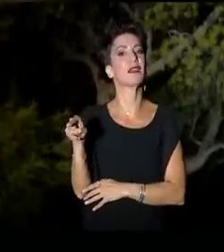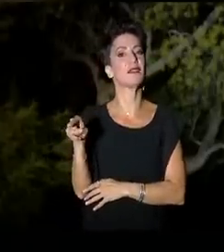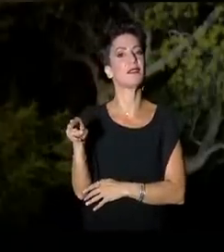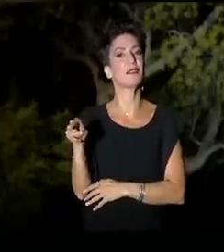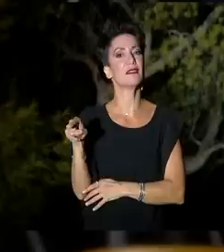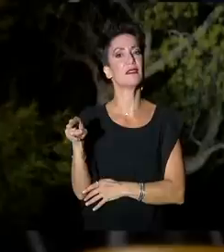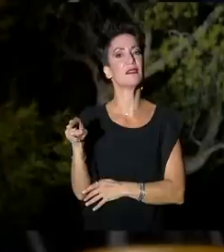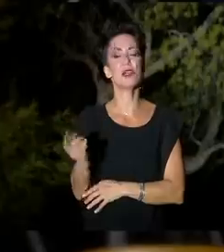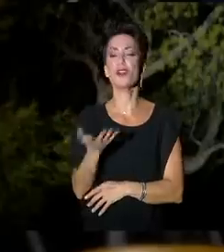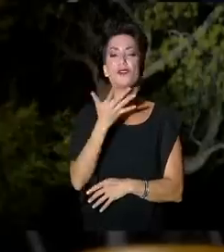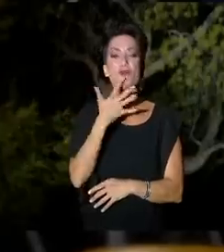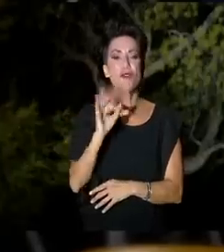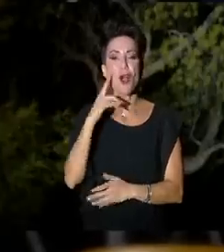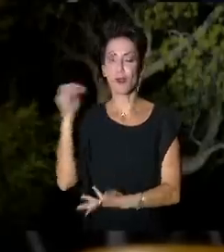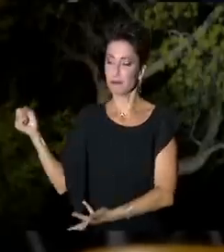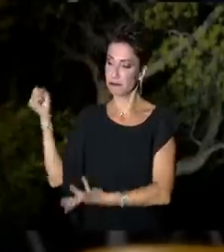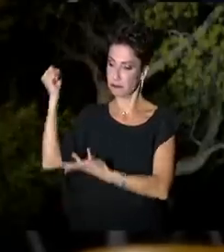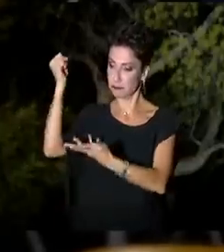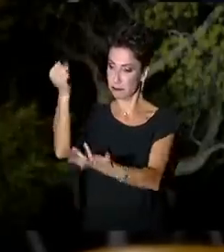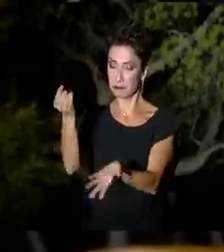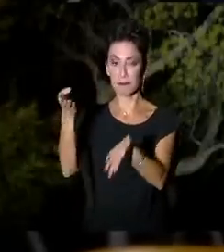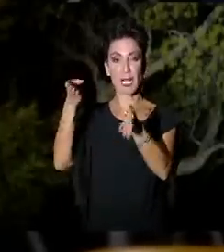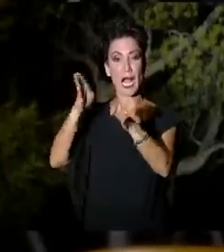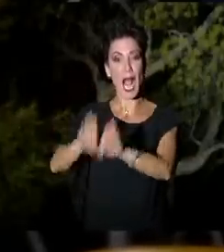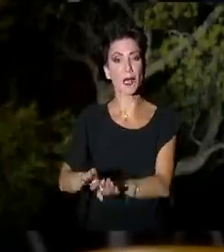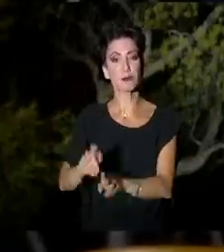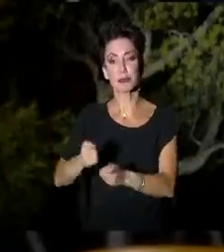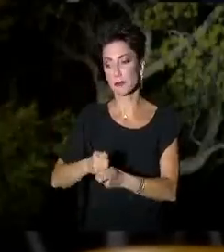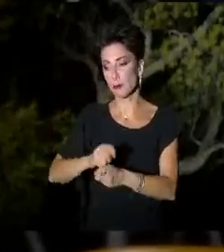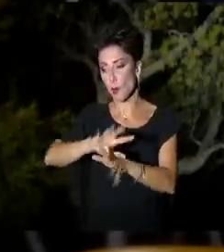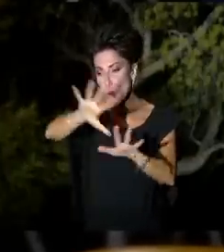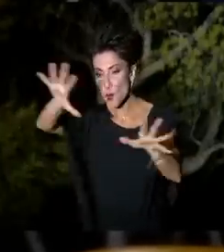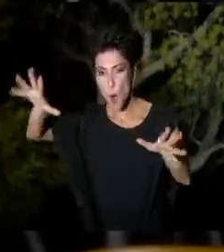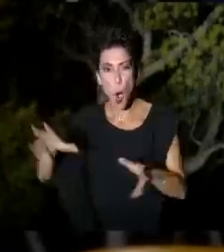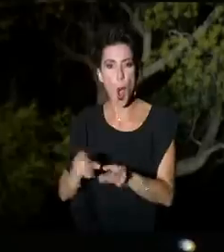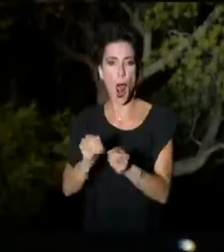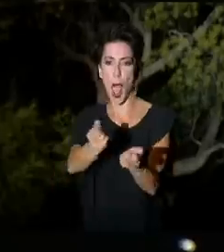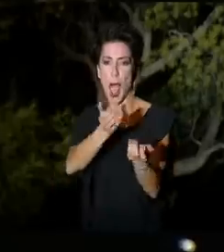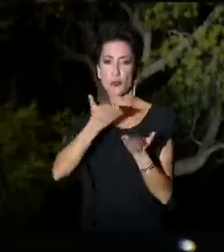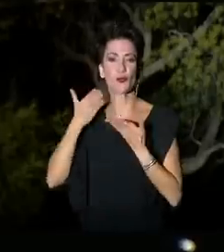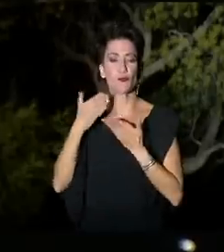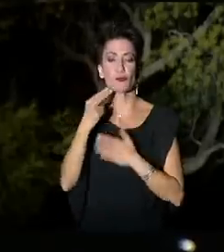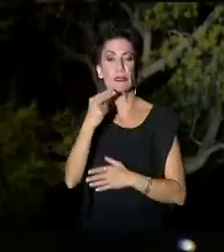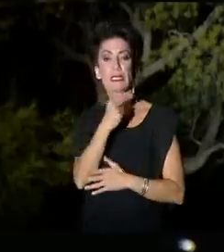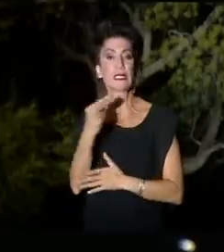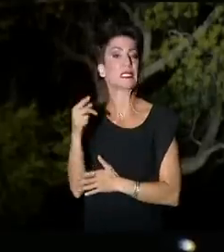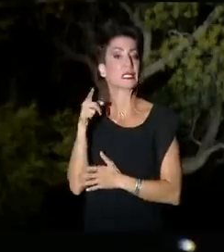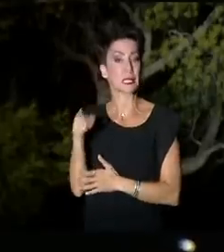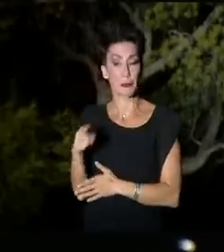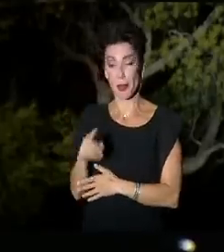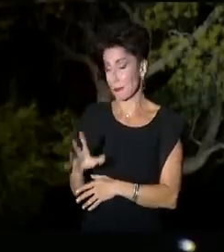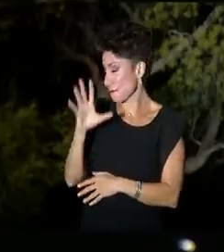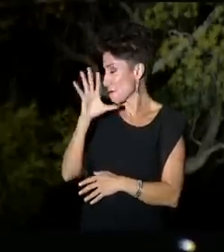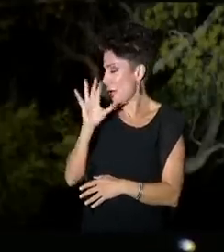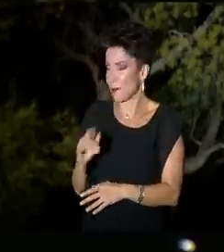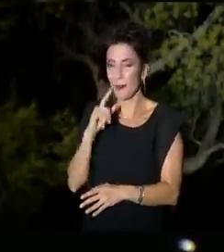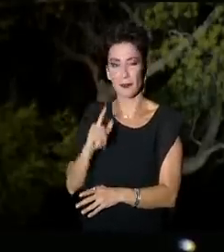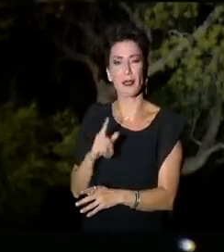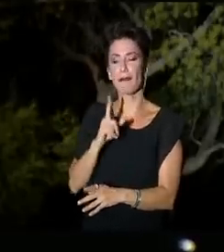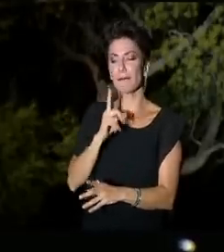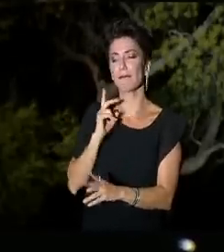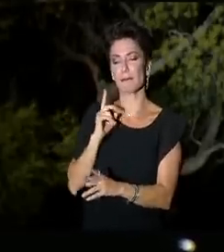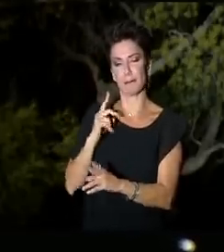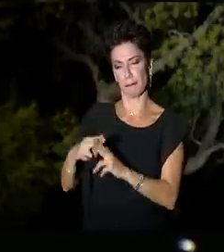την χορηγία του, που συμπληρώνει μάλιστα και την σημαντική του συμβολή στην αντιμετώπιση